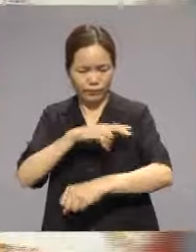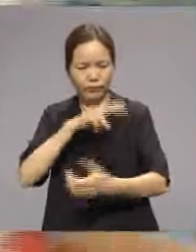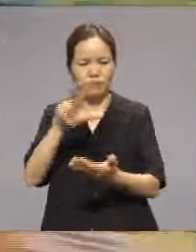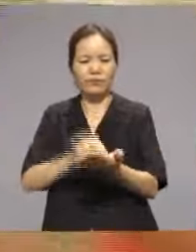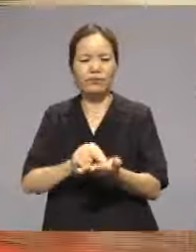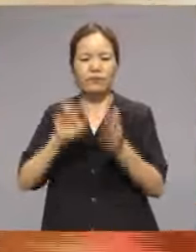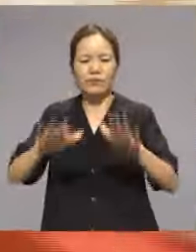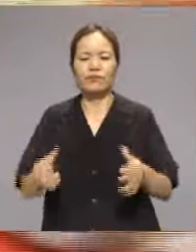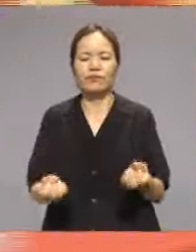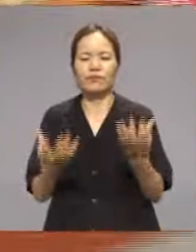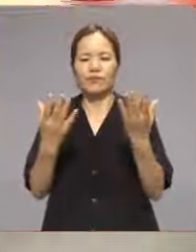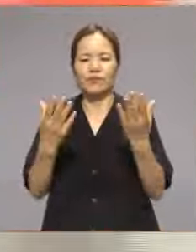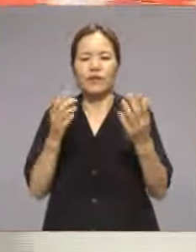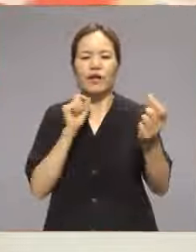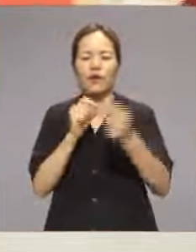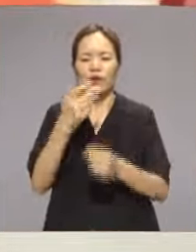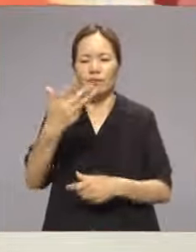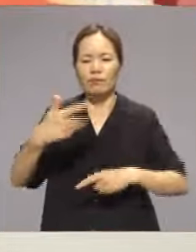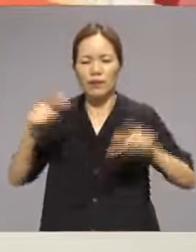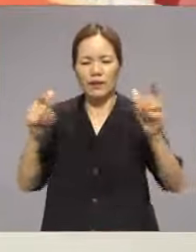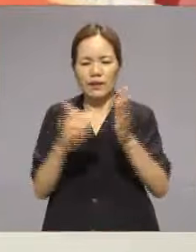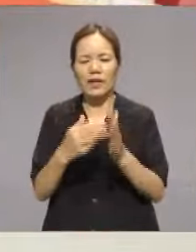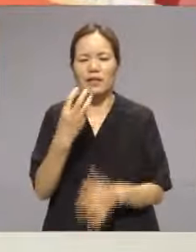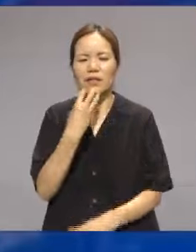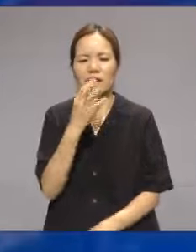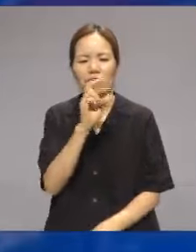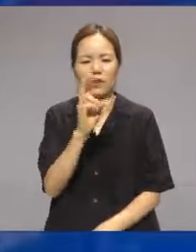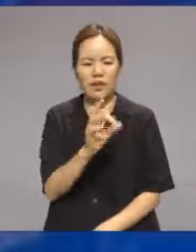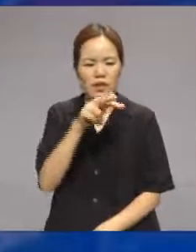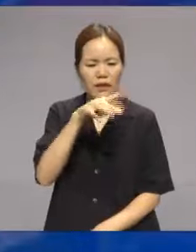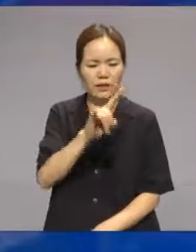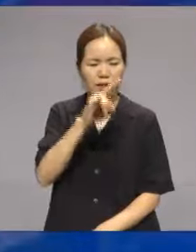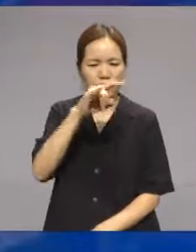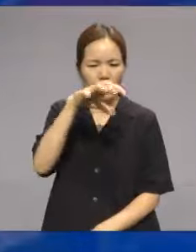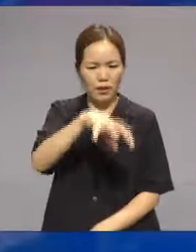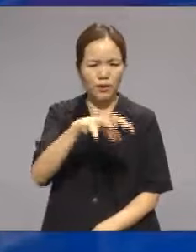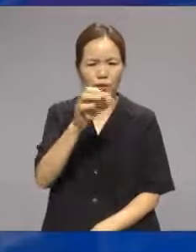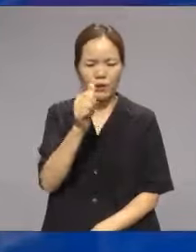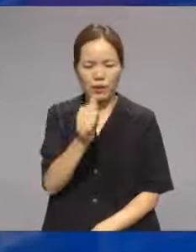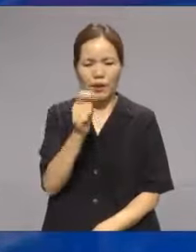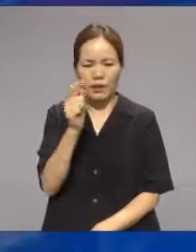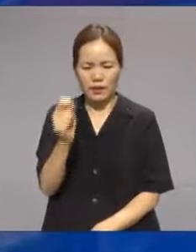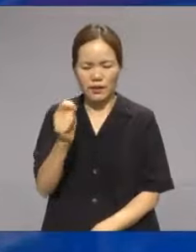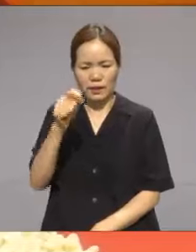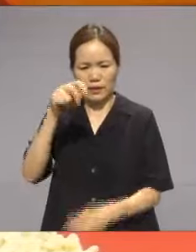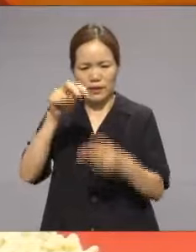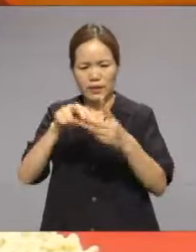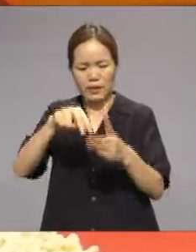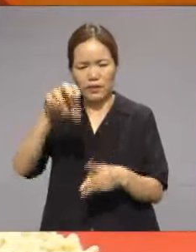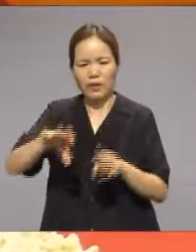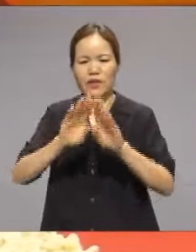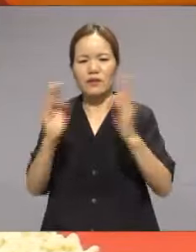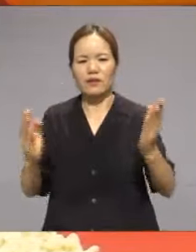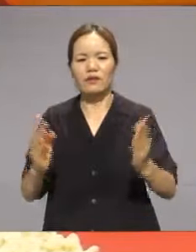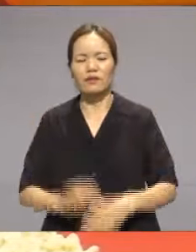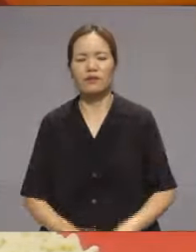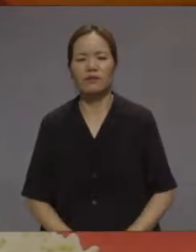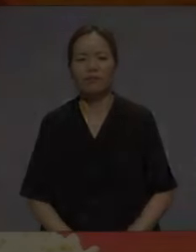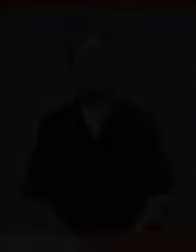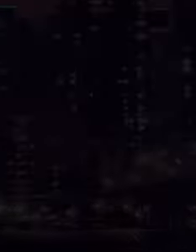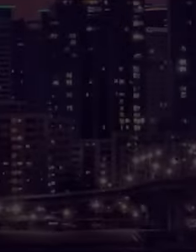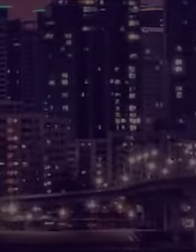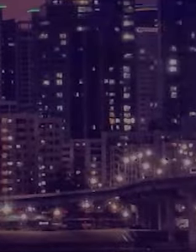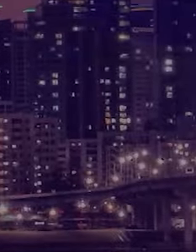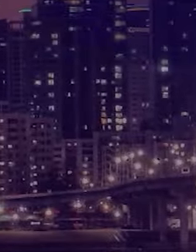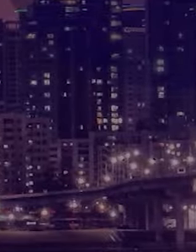이번 박람회는 오는 8일까지 서울 양재동 AT센터에서 진행됩니다. OBS 뉴스 유성훈입니다.